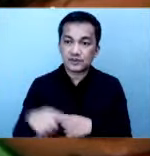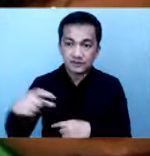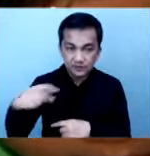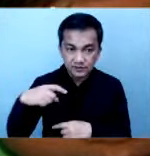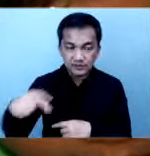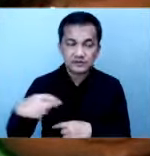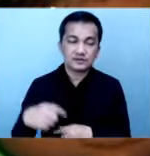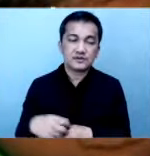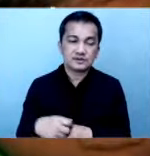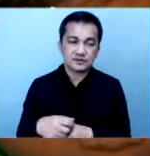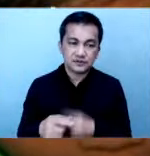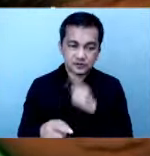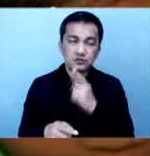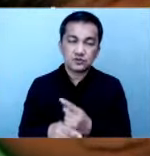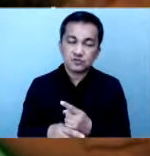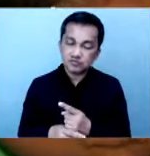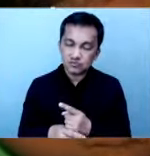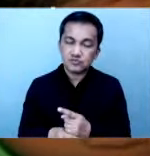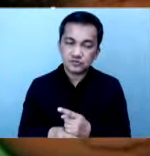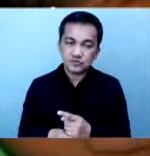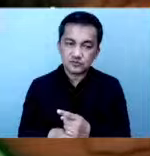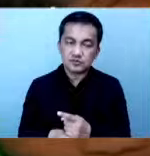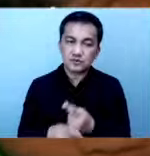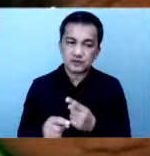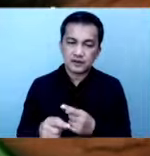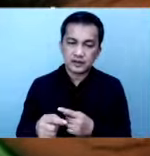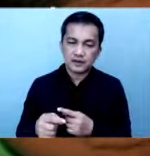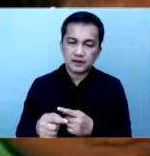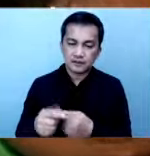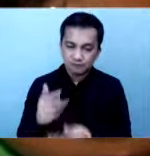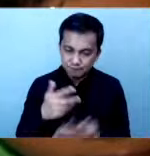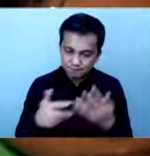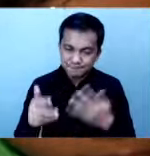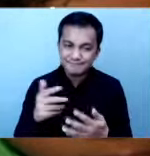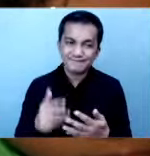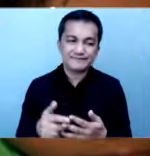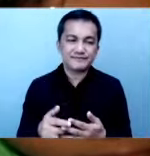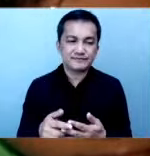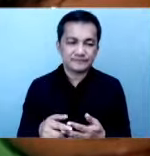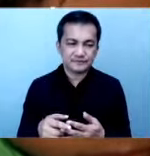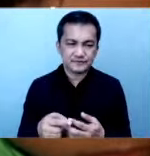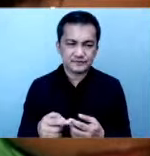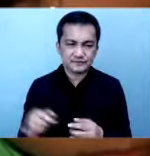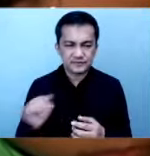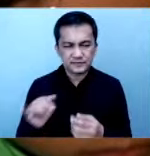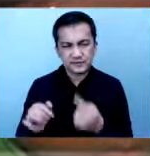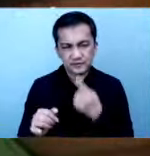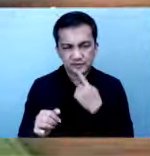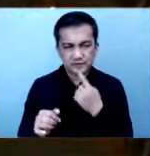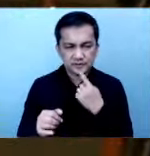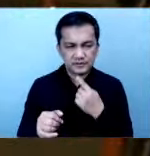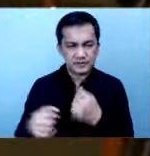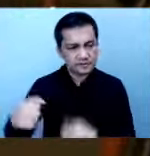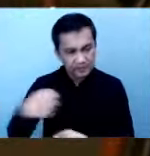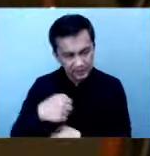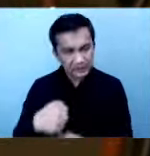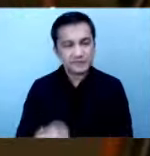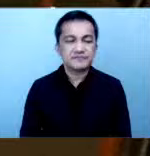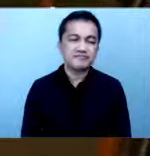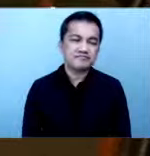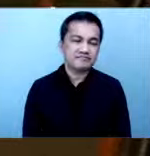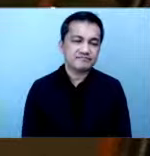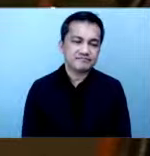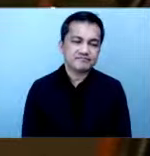talagang really spend time. And you know, talagang na-miss ko yung hug.